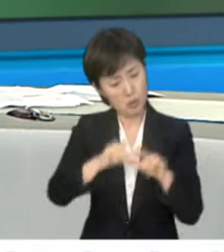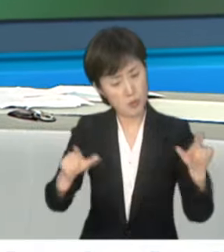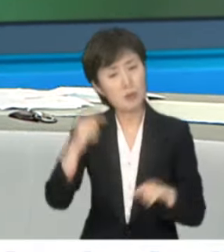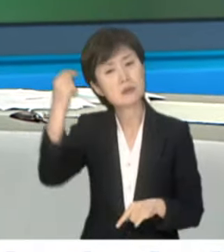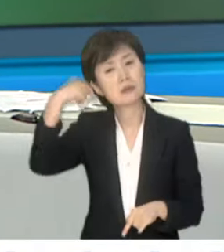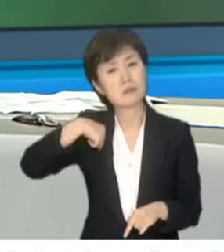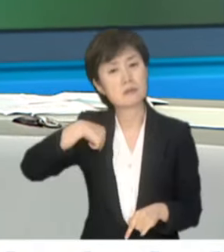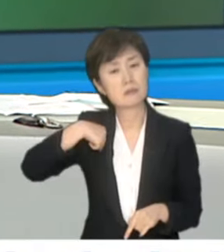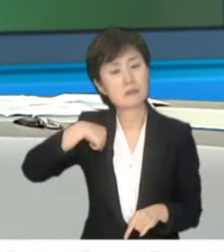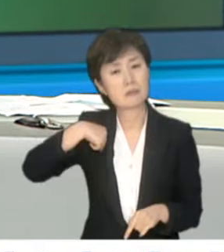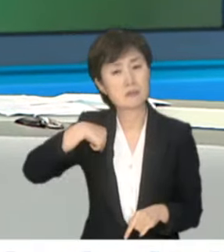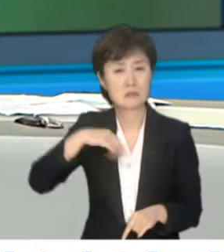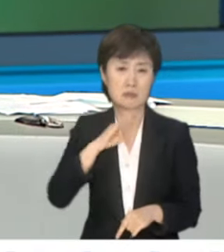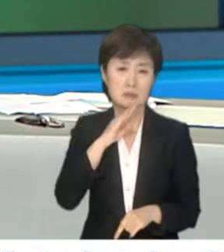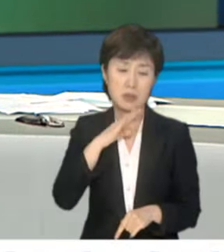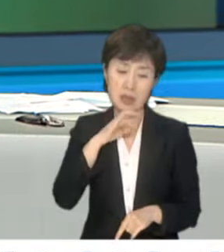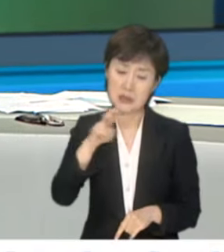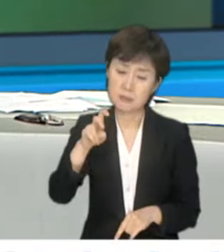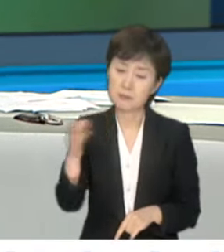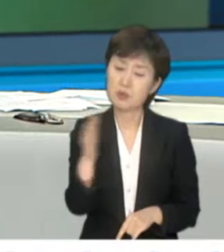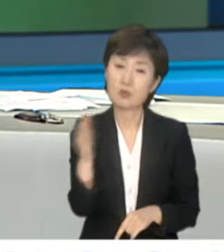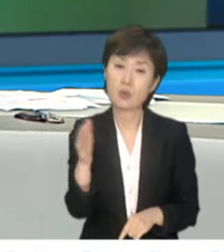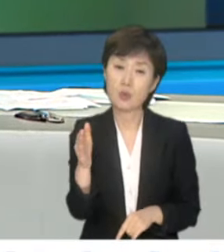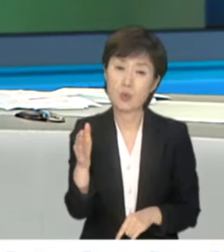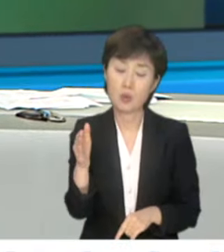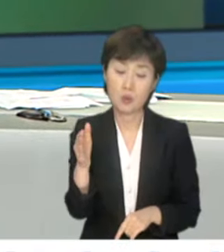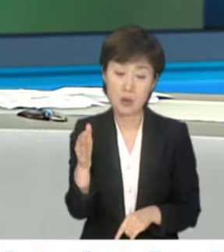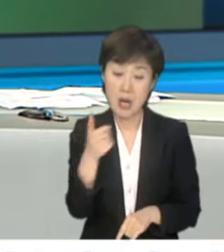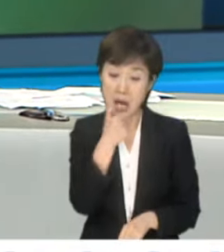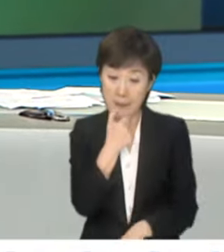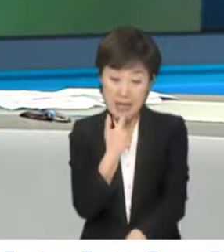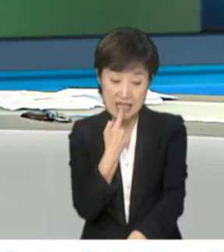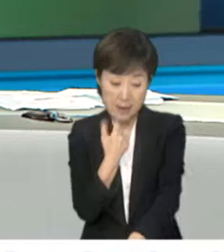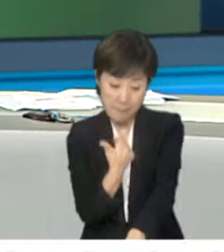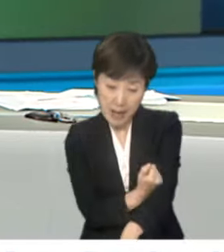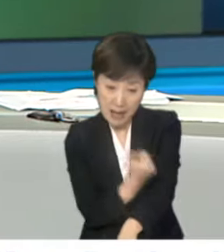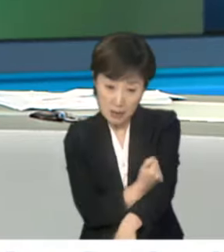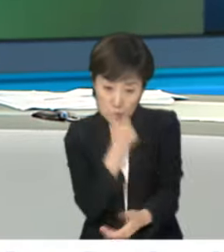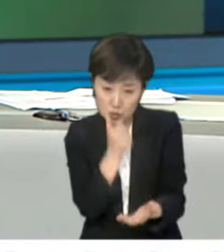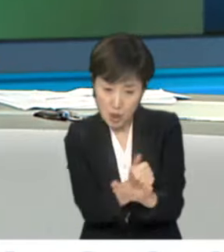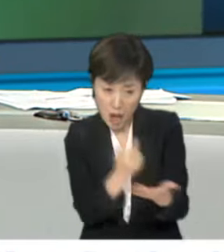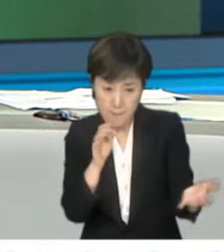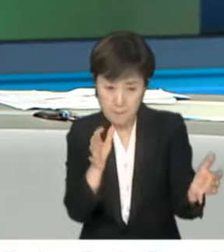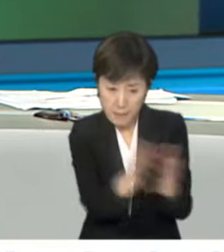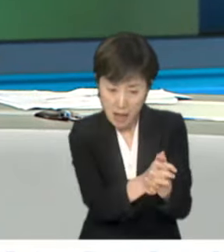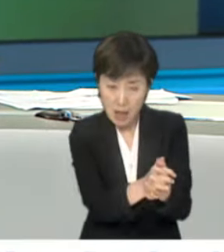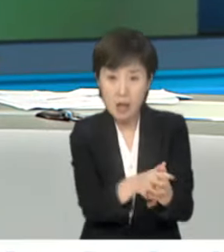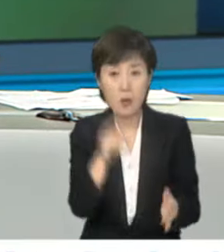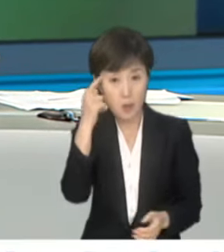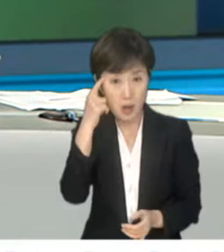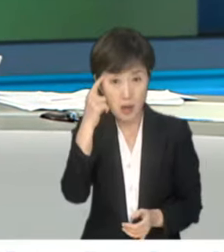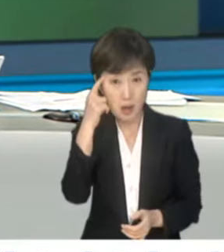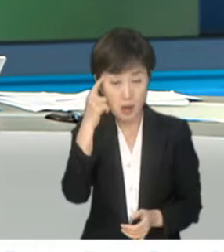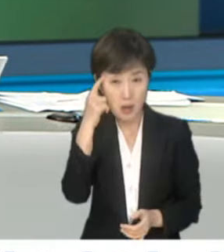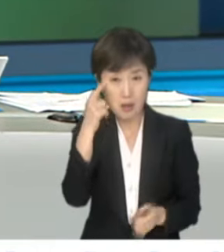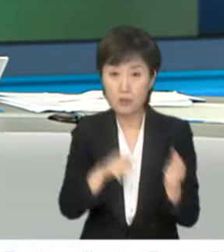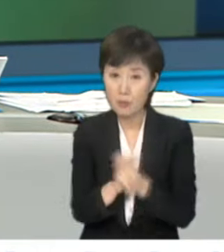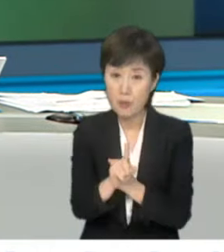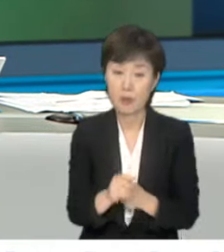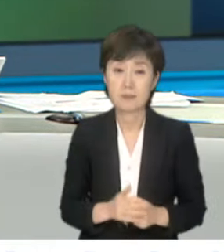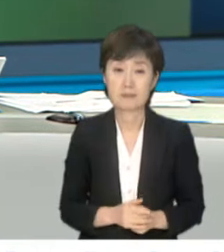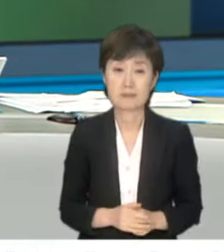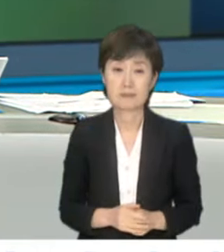느낌이고 사실 사회 초년생들인데도 불구하고 이런 어마어마한 범죄에 가담하게 된다는 것 결국 뭐 돈 때문인가요? 어떤 이유입니까?